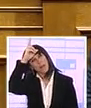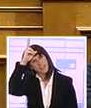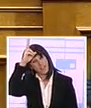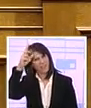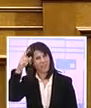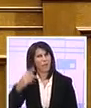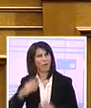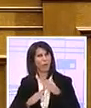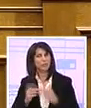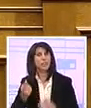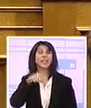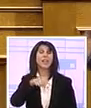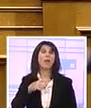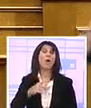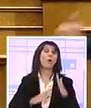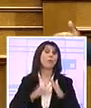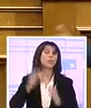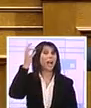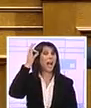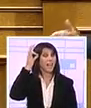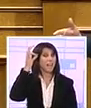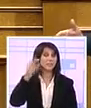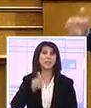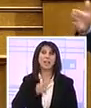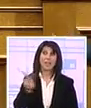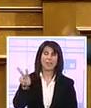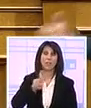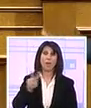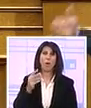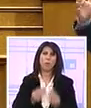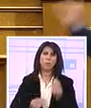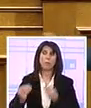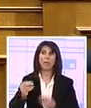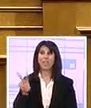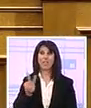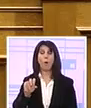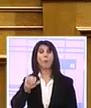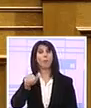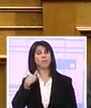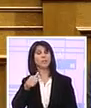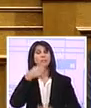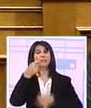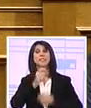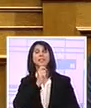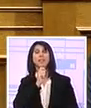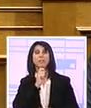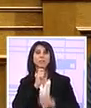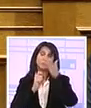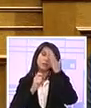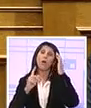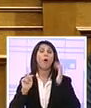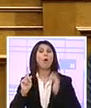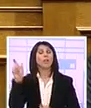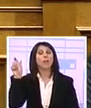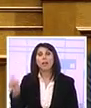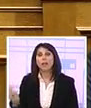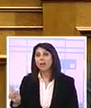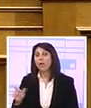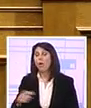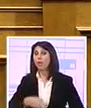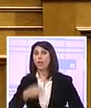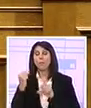με περισσή αυθάδια χθες βράδυ έδωσαν πρώτη συνέντευξη τύπου αντί του κυρίου Παπανδρέου